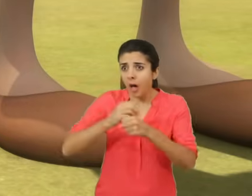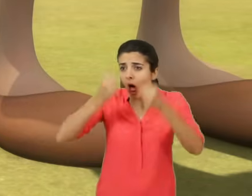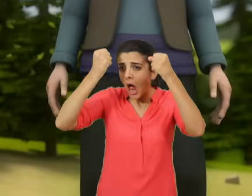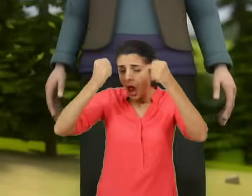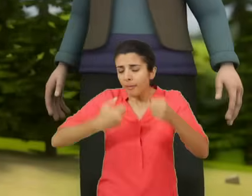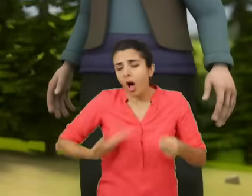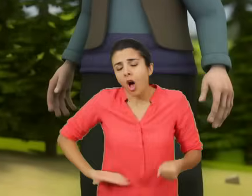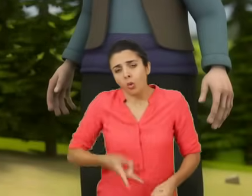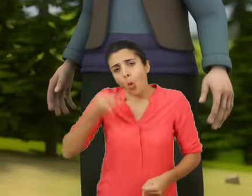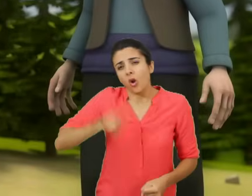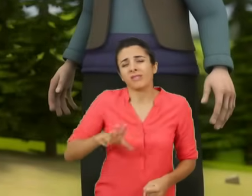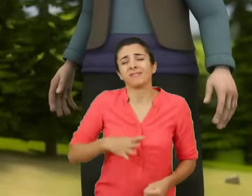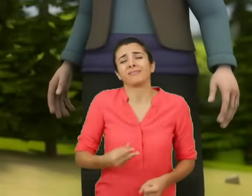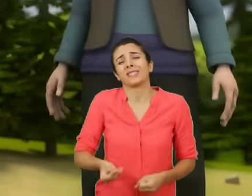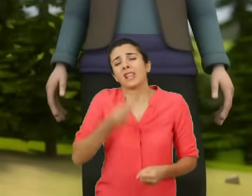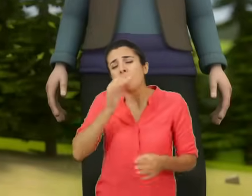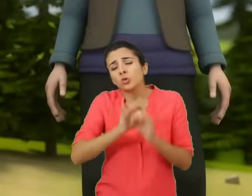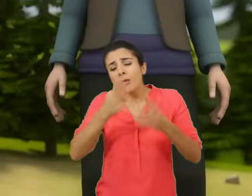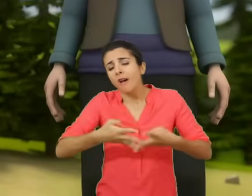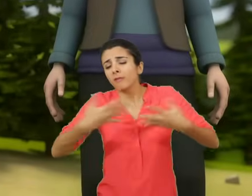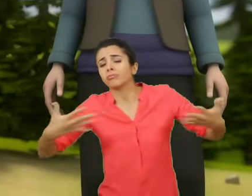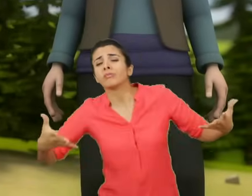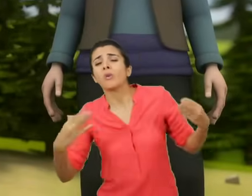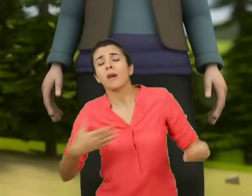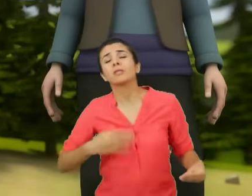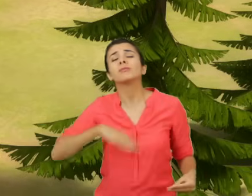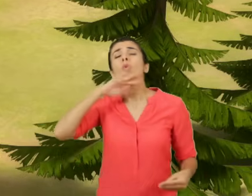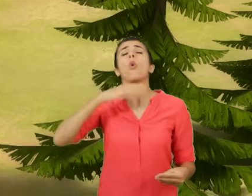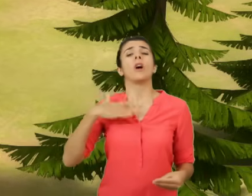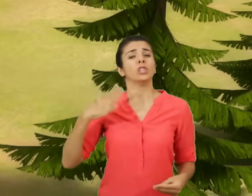ölürüm. Keşke şöyle mükellef bir sofra olsa da karnımızı doyursak.